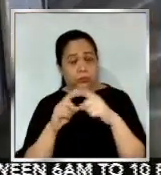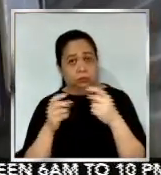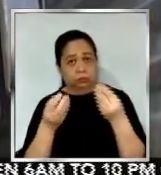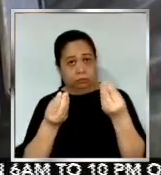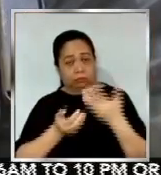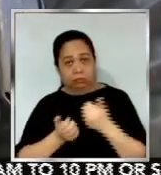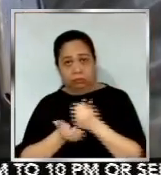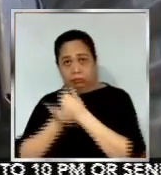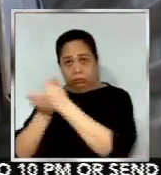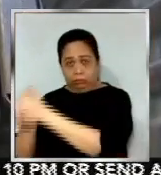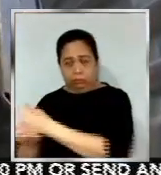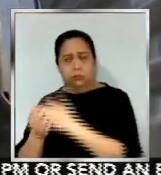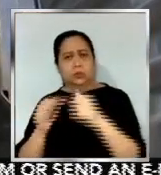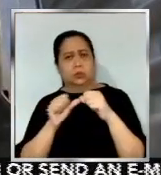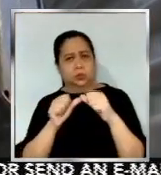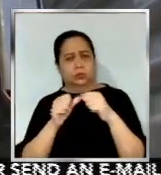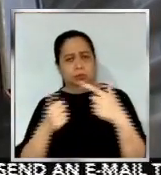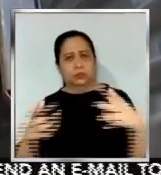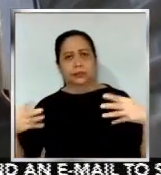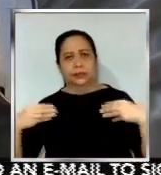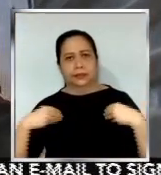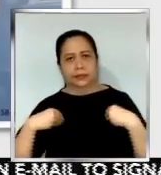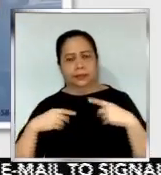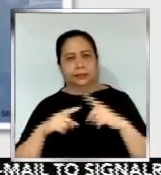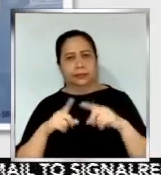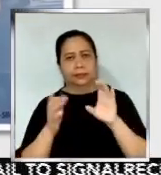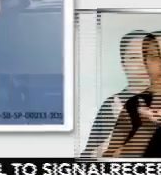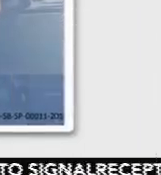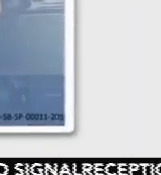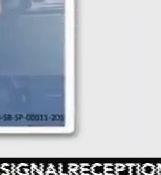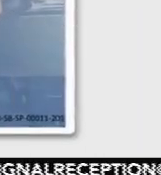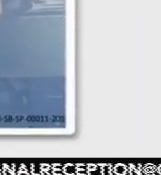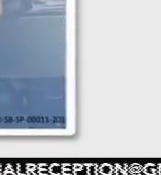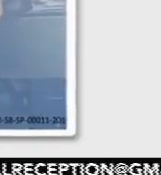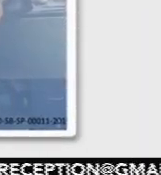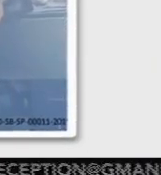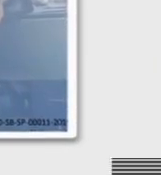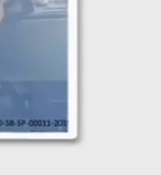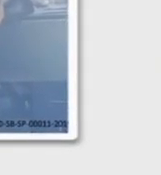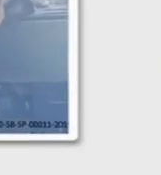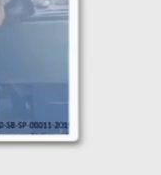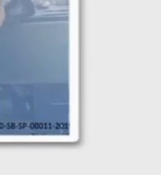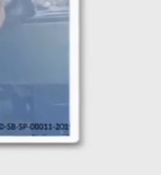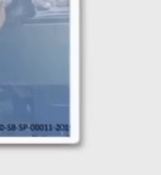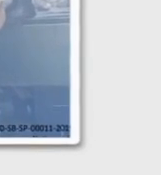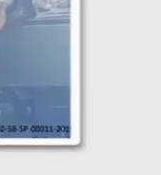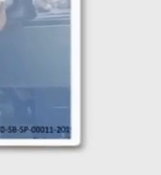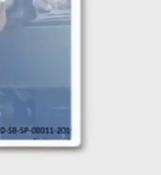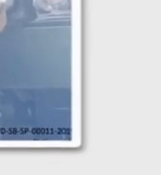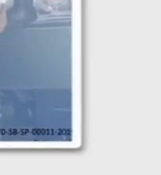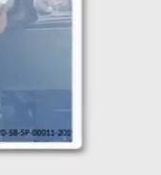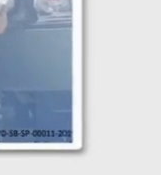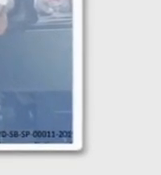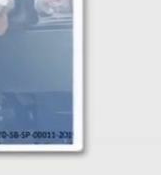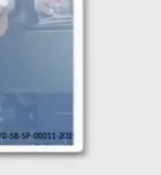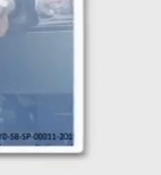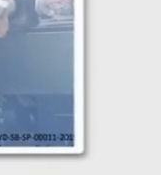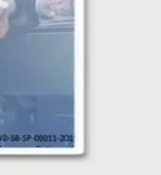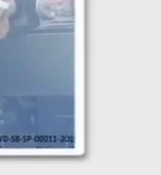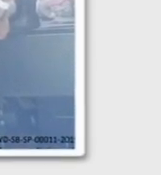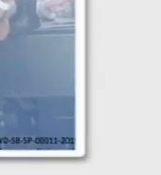tulong, patuloy pa rin po kaming tumatanggap ng cash donations. Maaari po kayong magdeposito sa Cebuana Lulier o sa